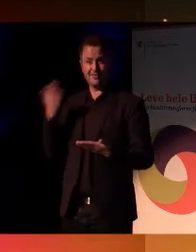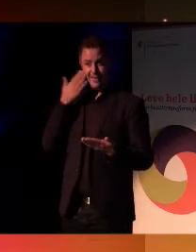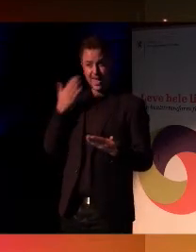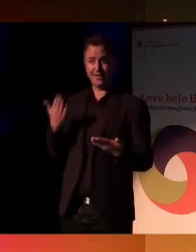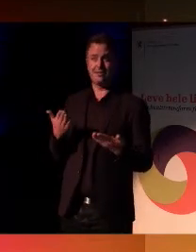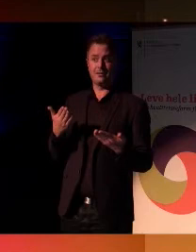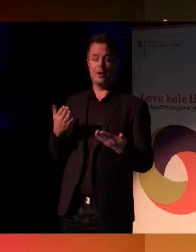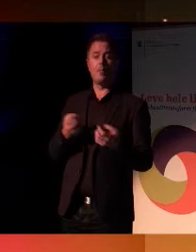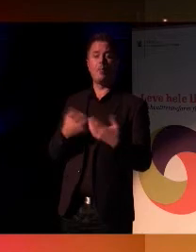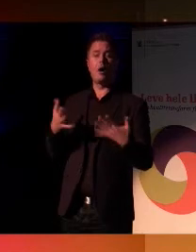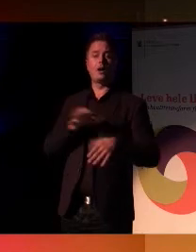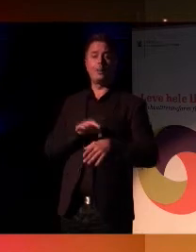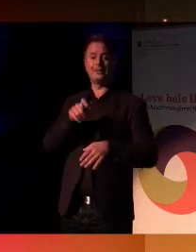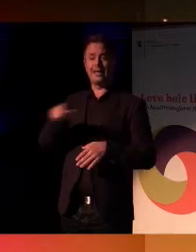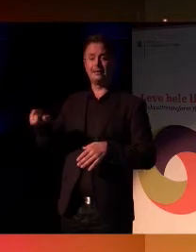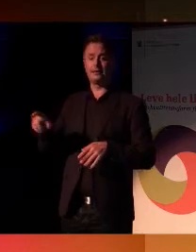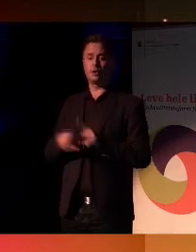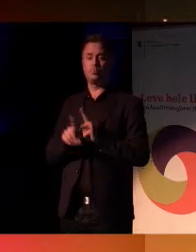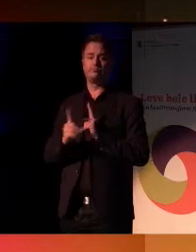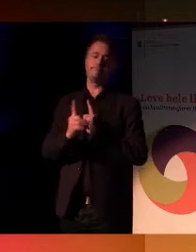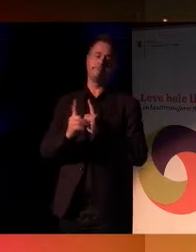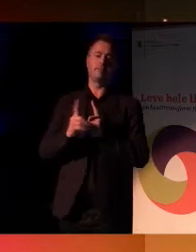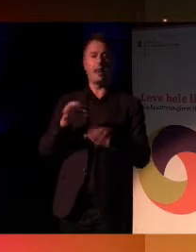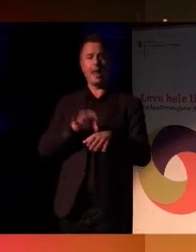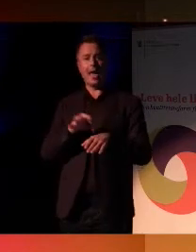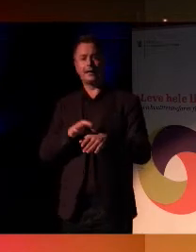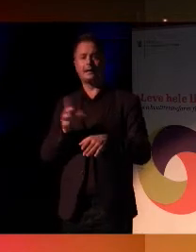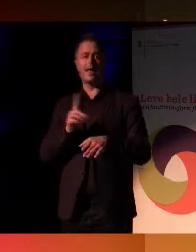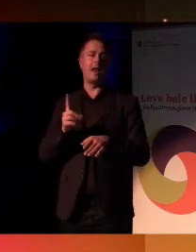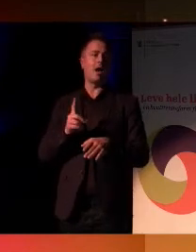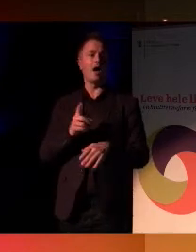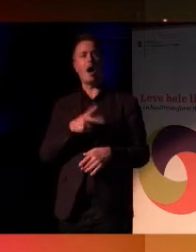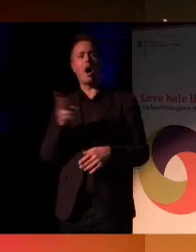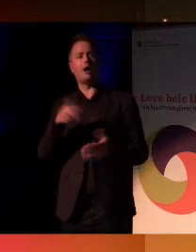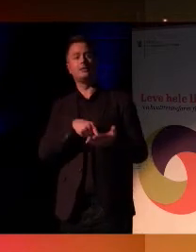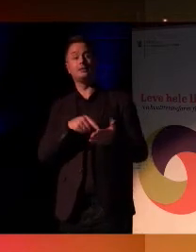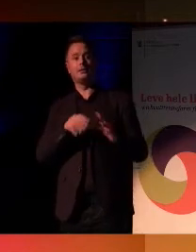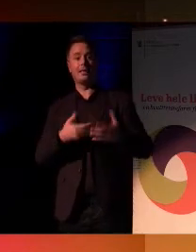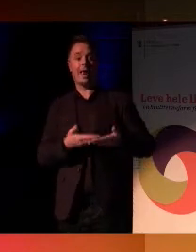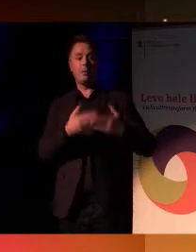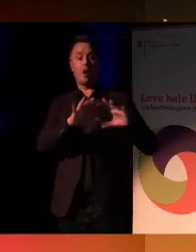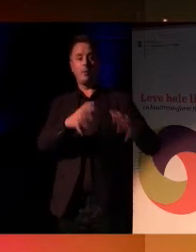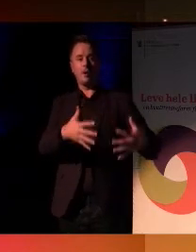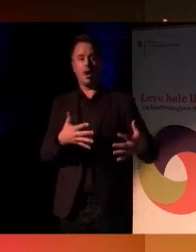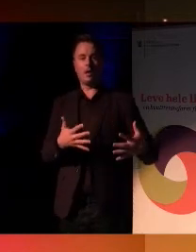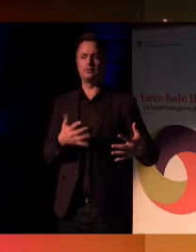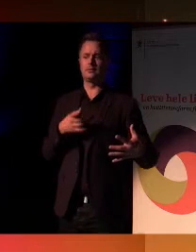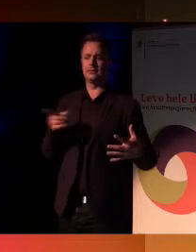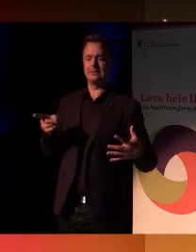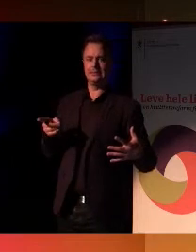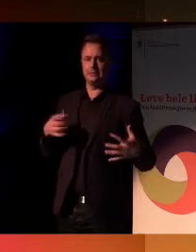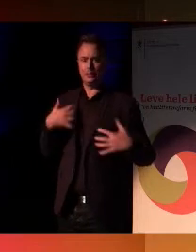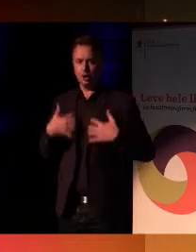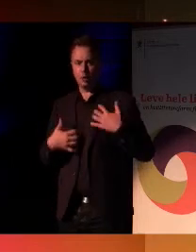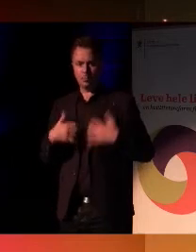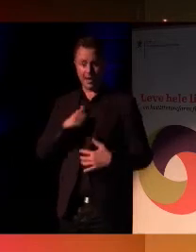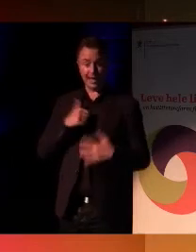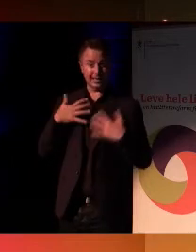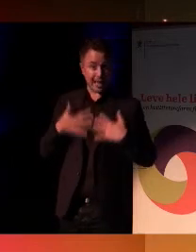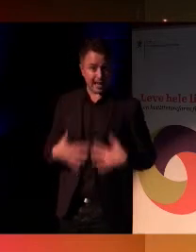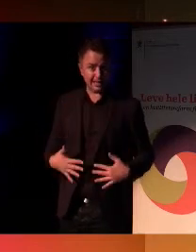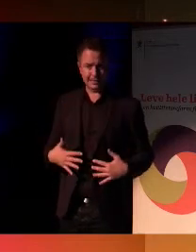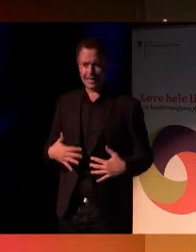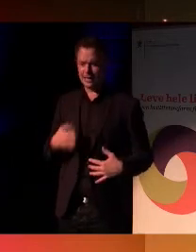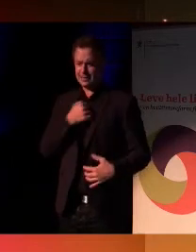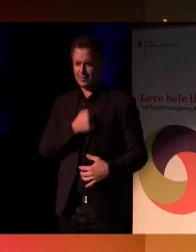som møter hos legen sin eller hos andre deler av hjelpeapparatet, presenterer med bekymring for helsen sin.